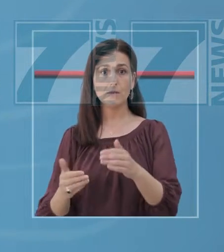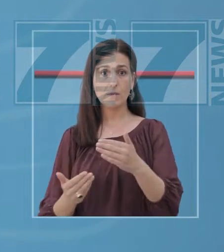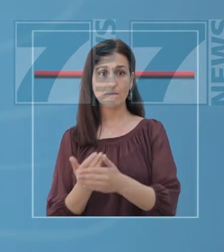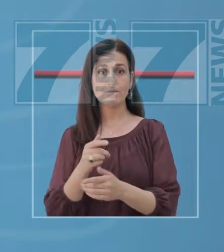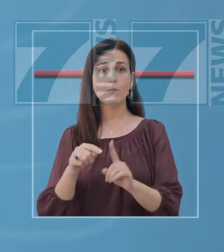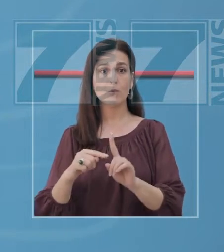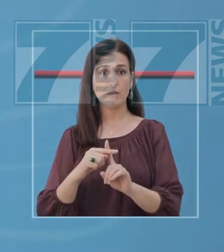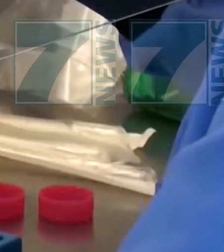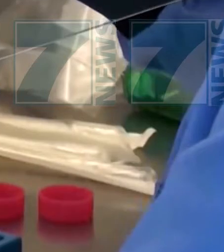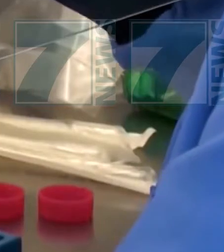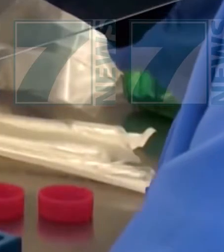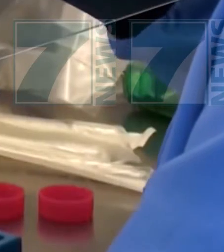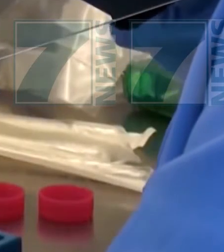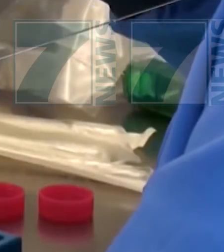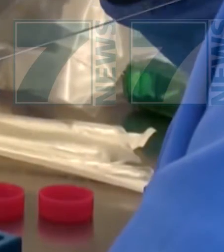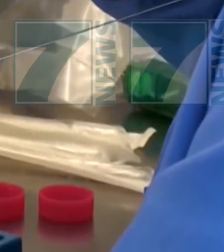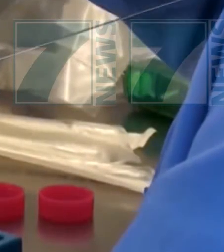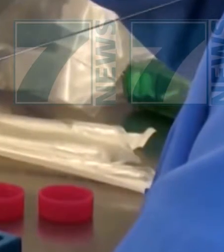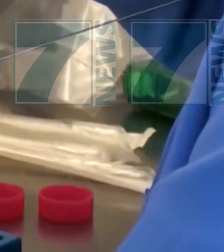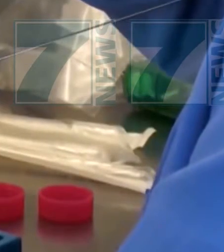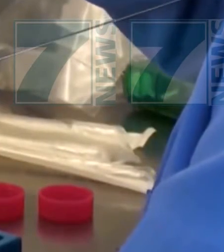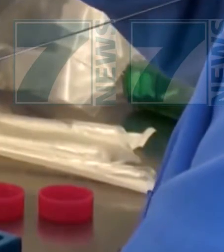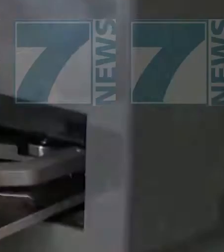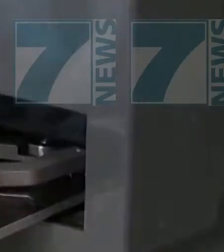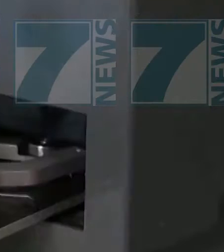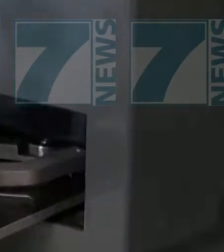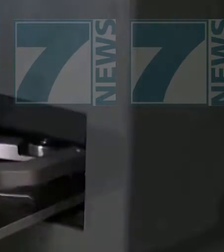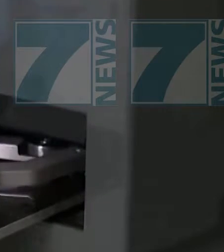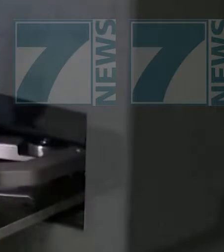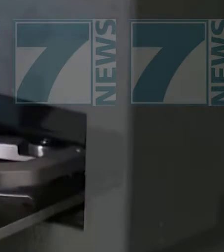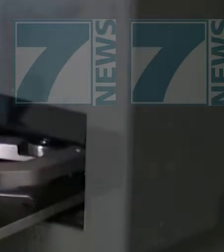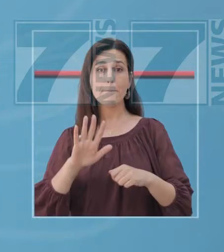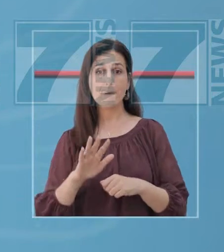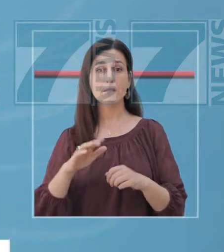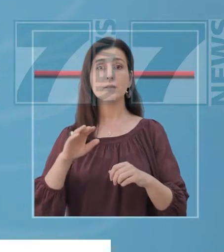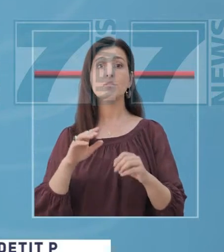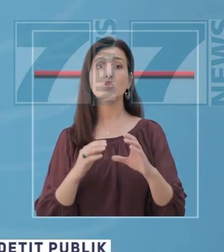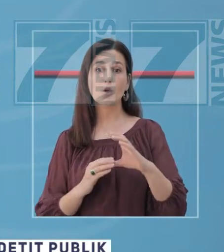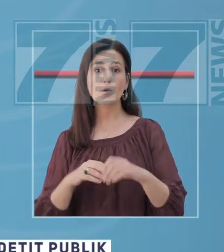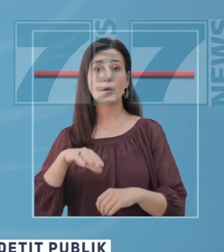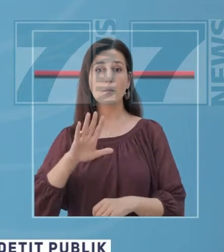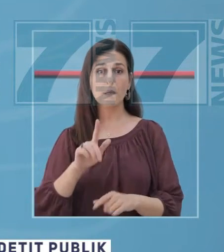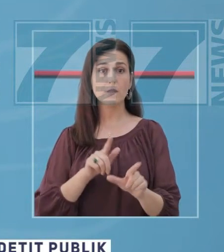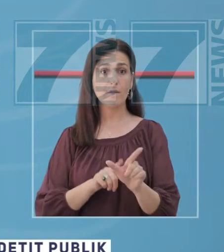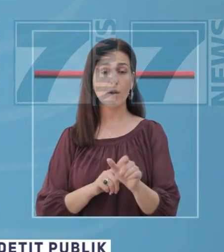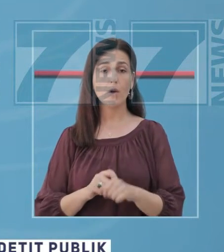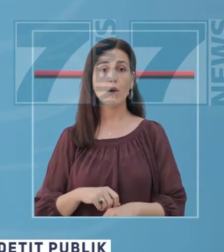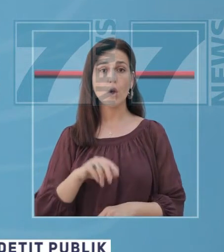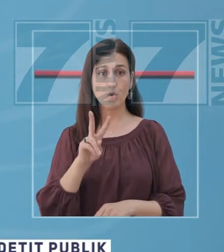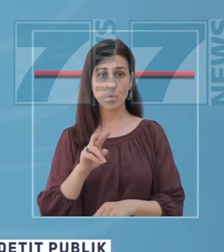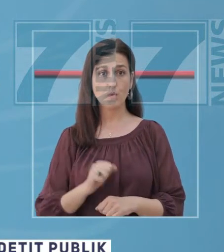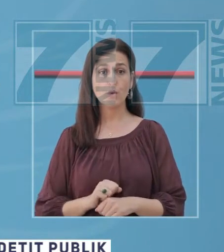rezultuar pozitive me Covid. 8 raste në Tiranë, 6 në Pugë, 5 në Shkodër, 5 në Vlorë, nga 2